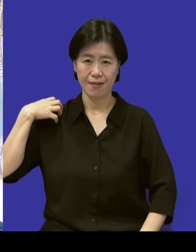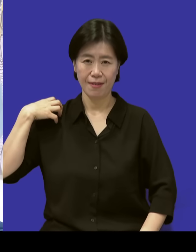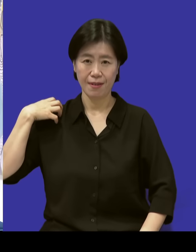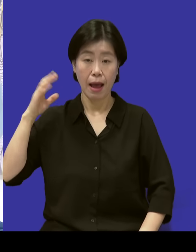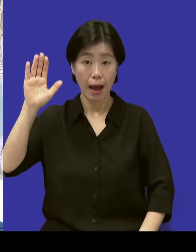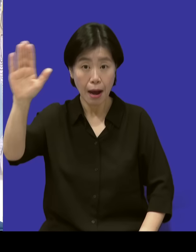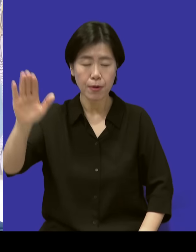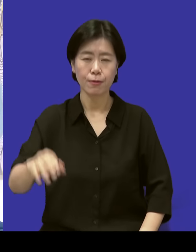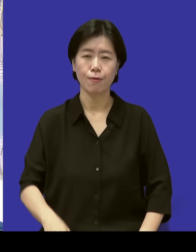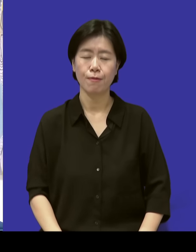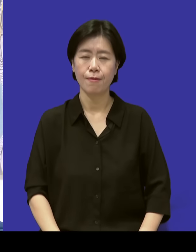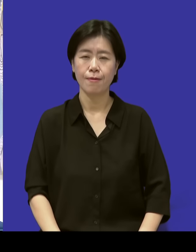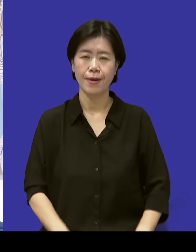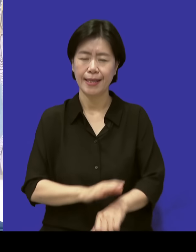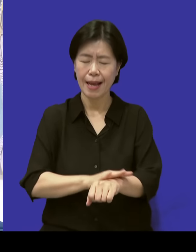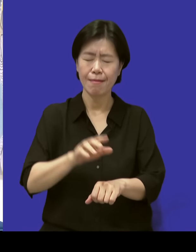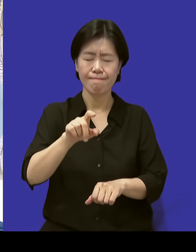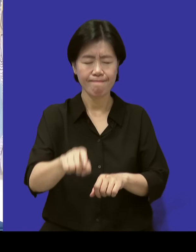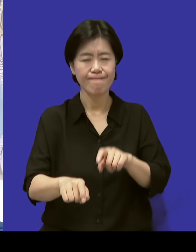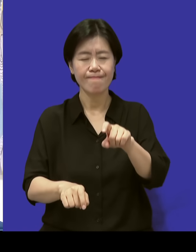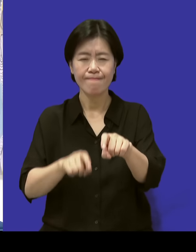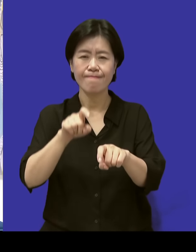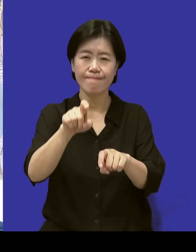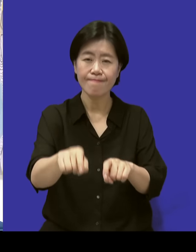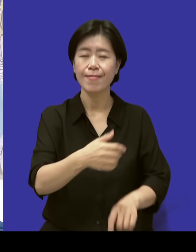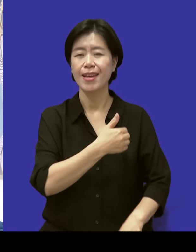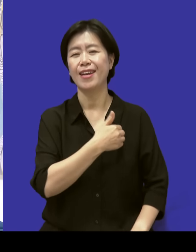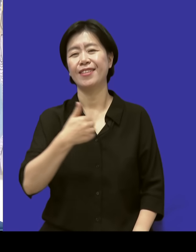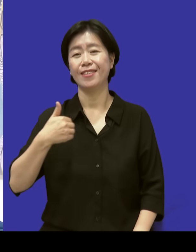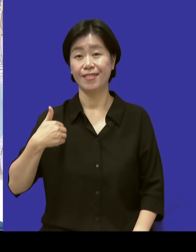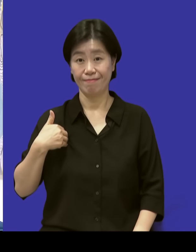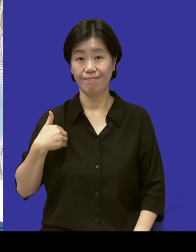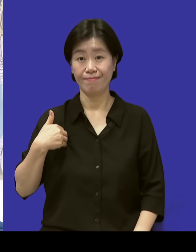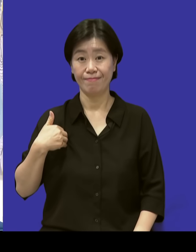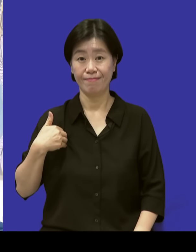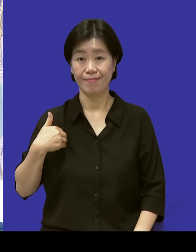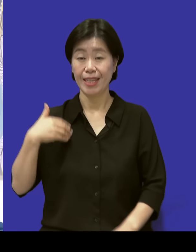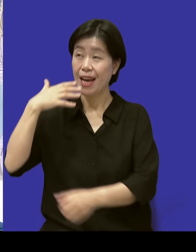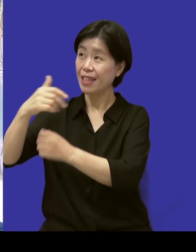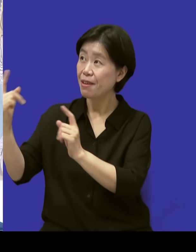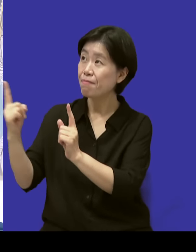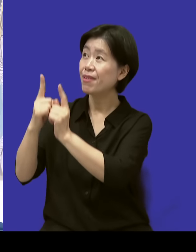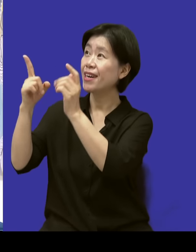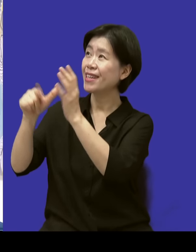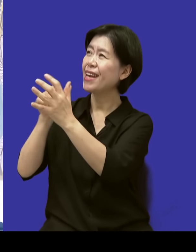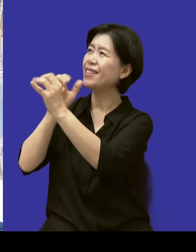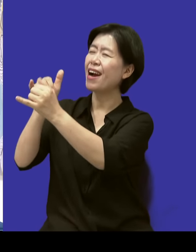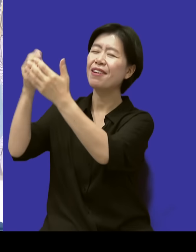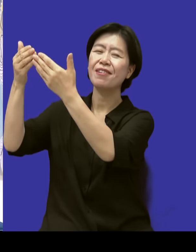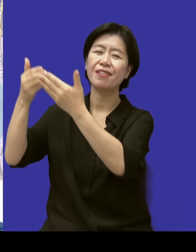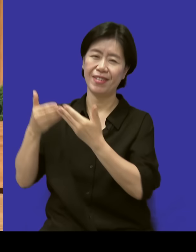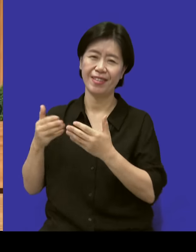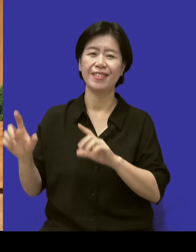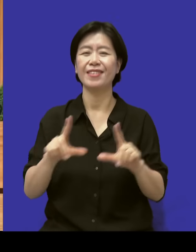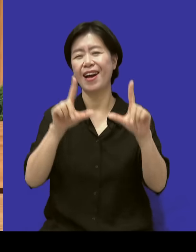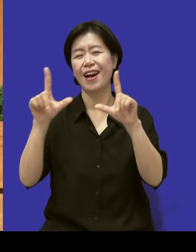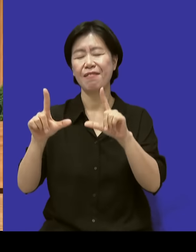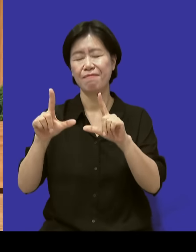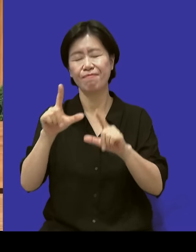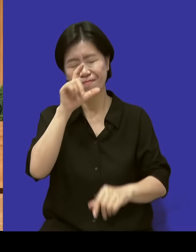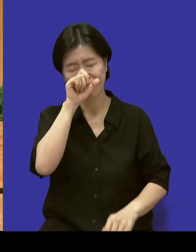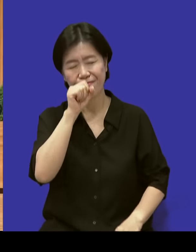정말 뚜벅뚜벅 정진해 나가면서 해서 네, 네. 진짜 하나님 주신 상급을 꼭 받아내는 그런 삶을 살고 싶습니다. 예,